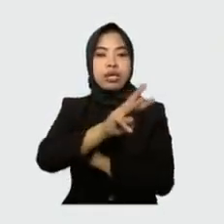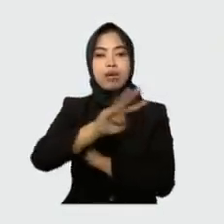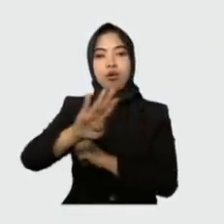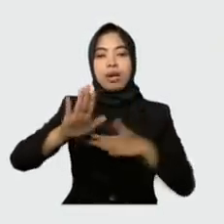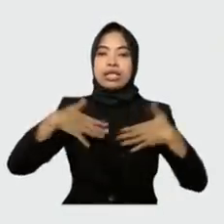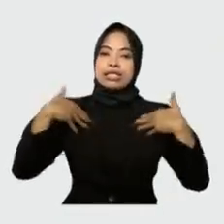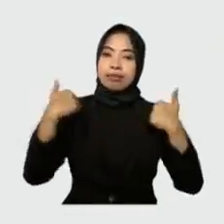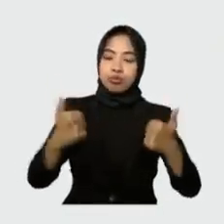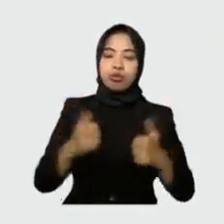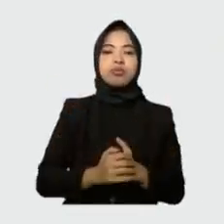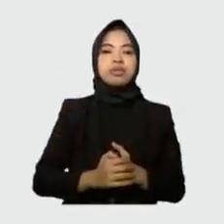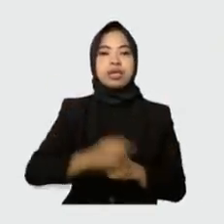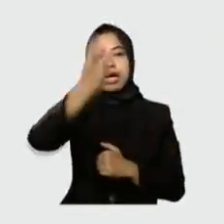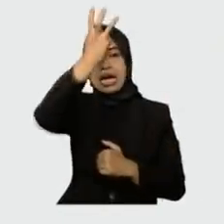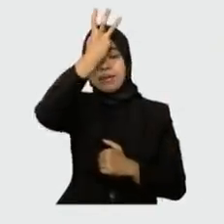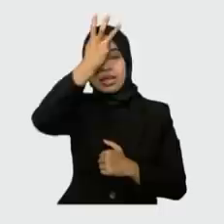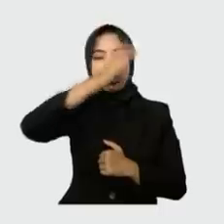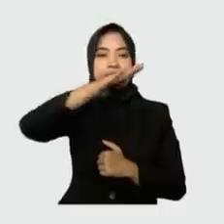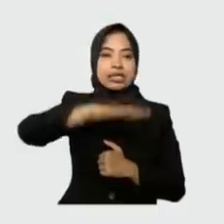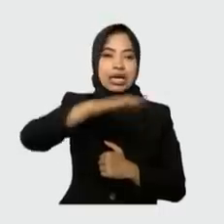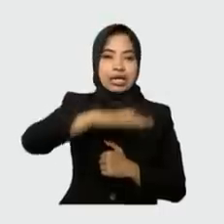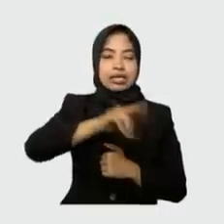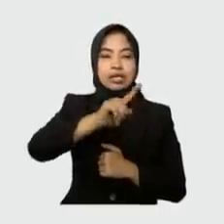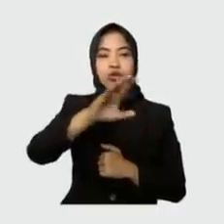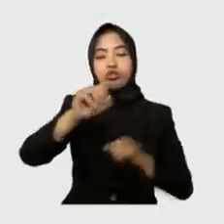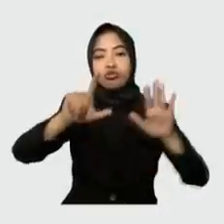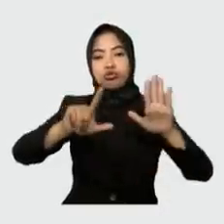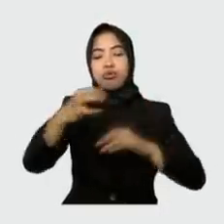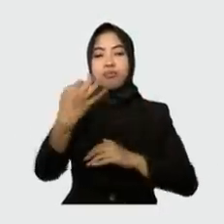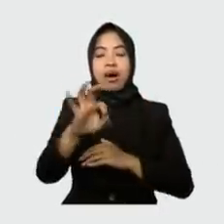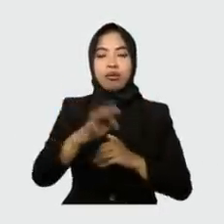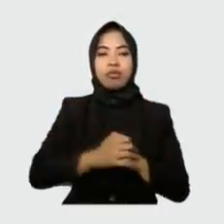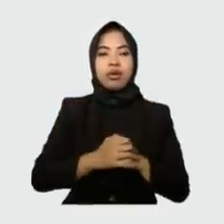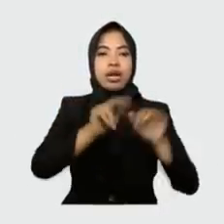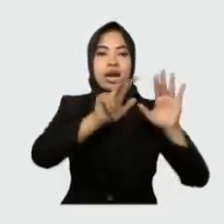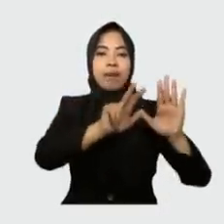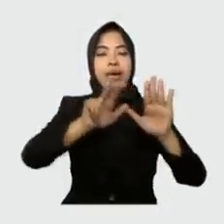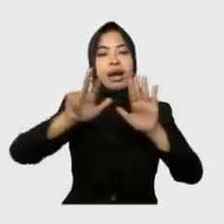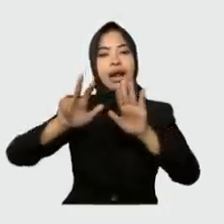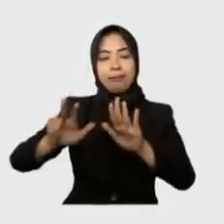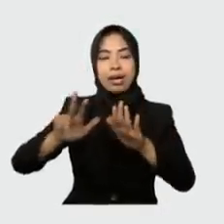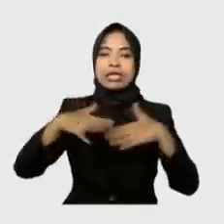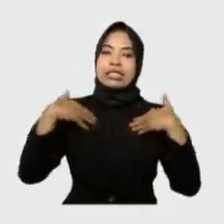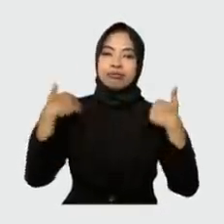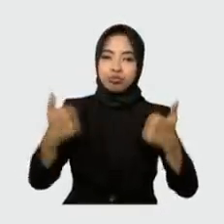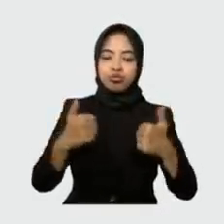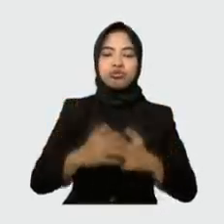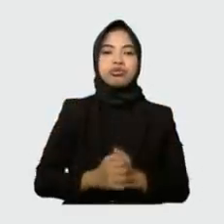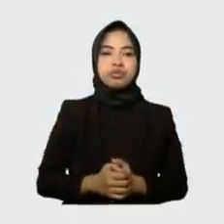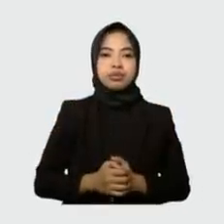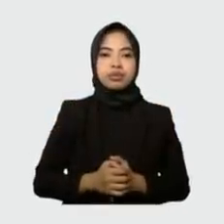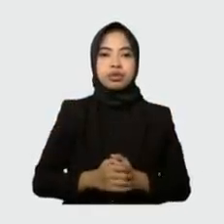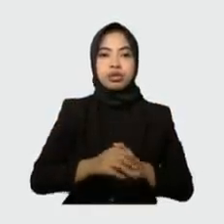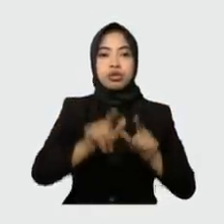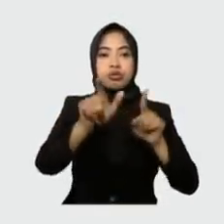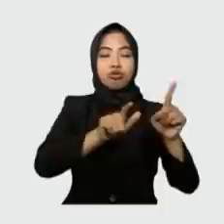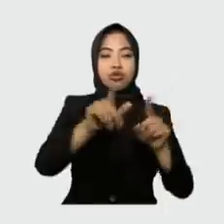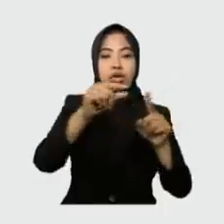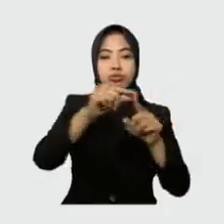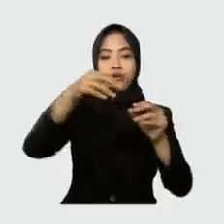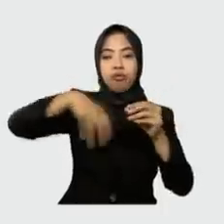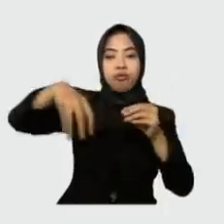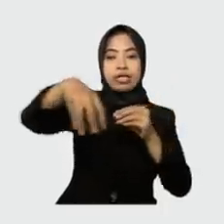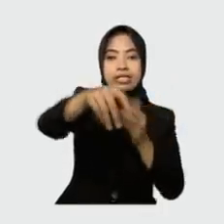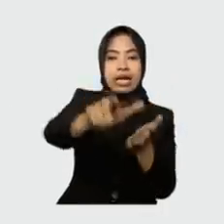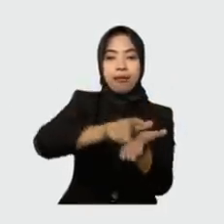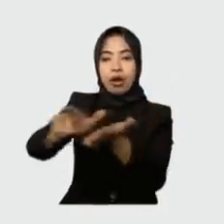sembuh kemudian Kalimantan Selatan 107 kasus baru dan 88 sembuh 17 provinsi hari